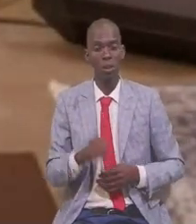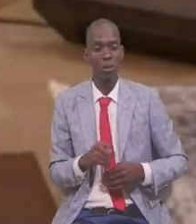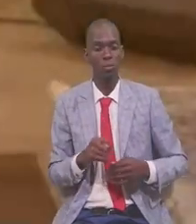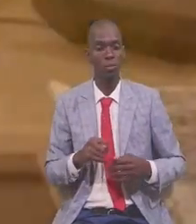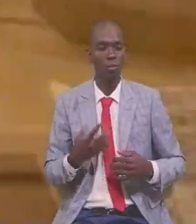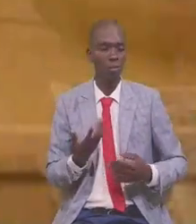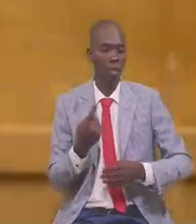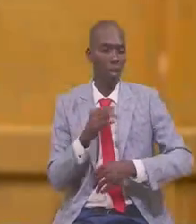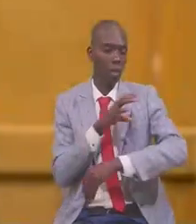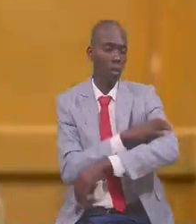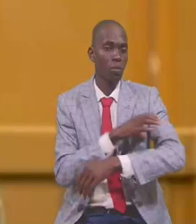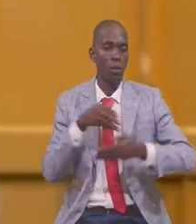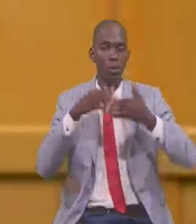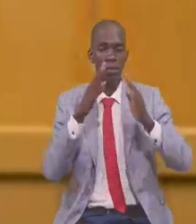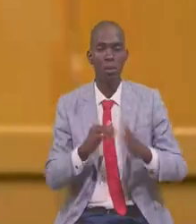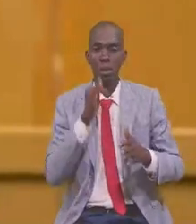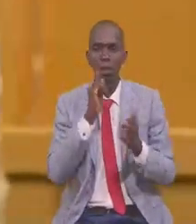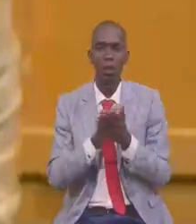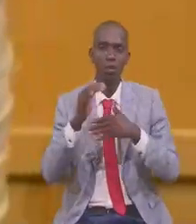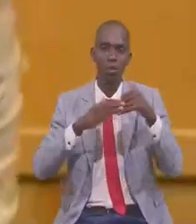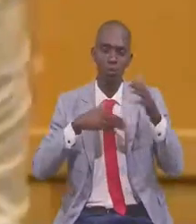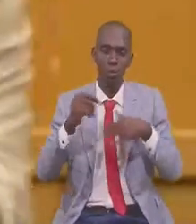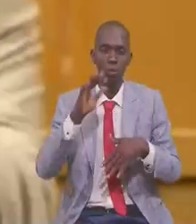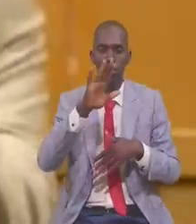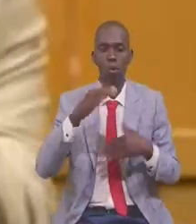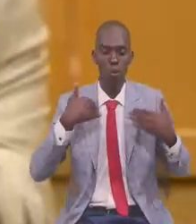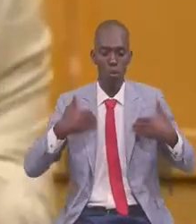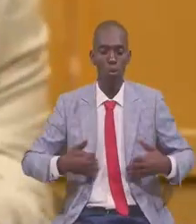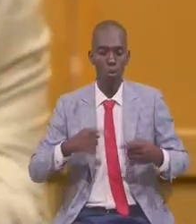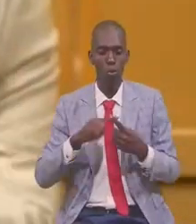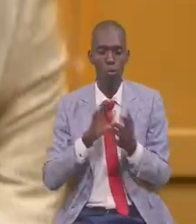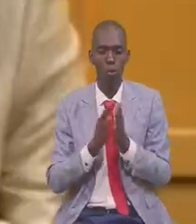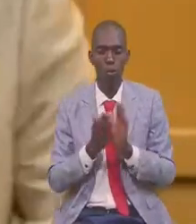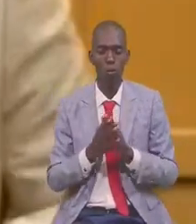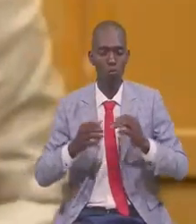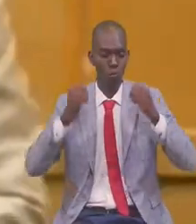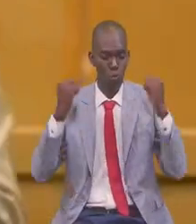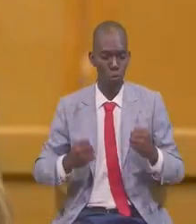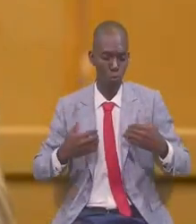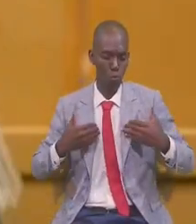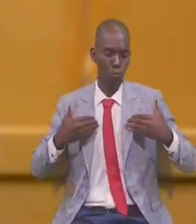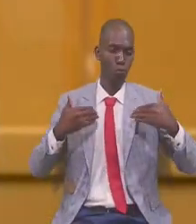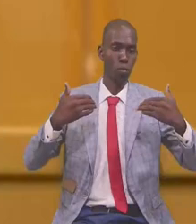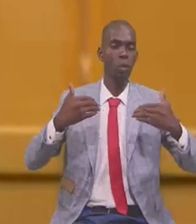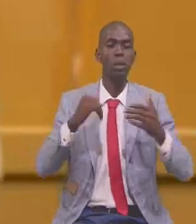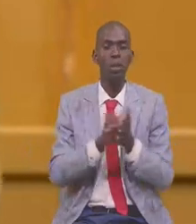fort. Ça peut te préparer pour ce que tu dois faire, mais ce n'est pas la fin de l'histoire. Alors découvrons